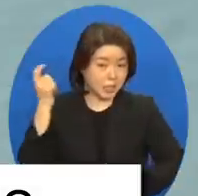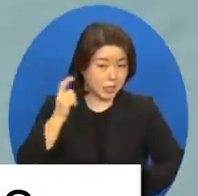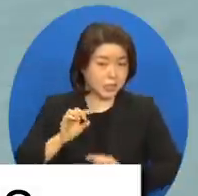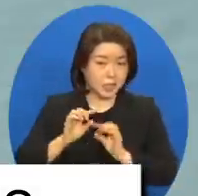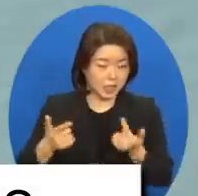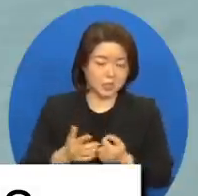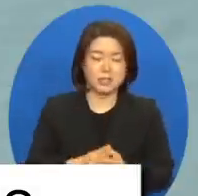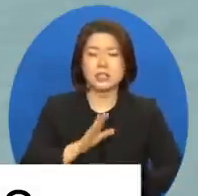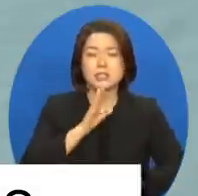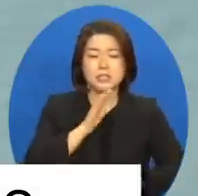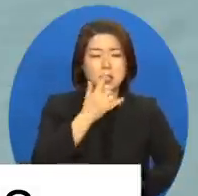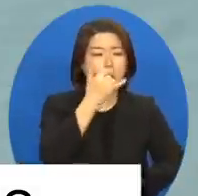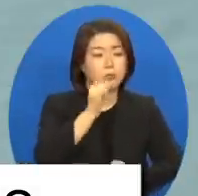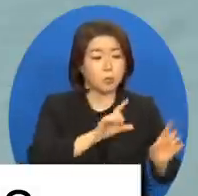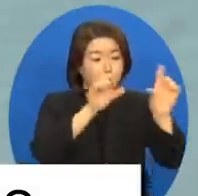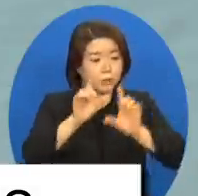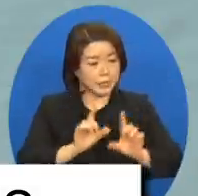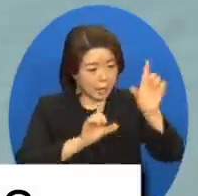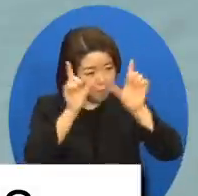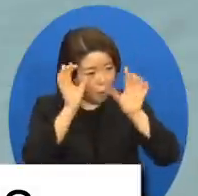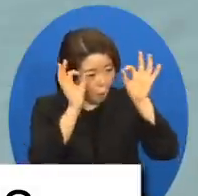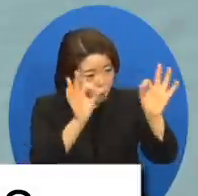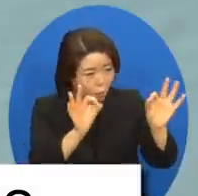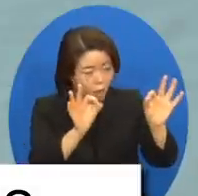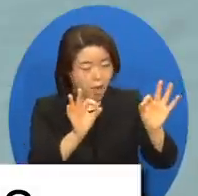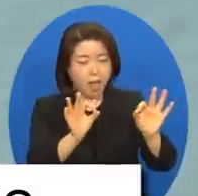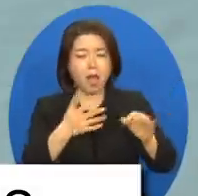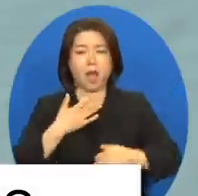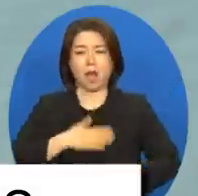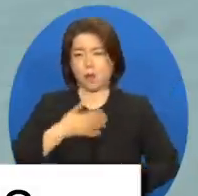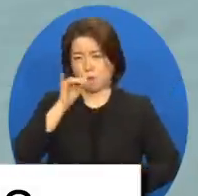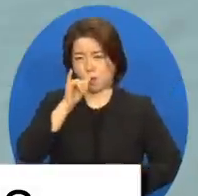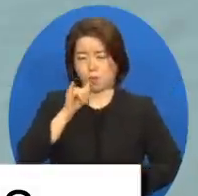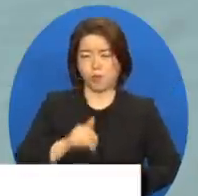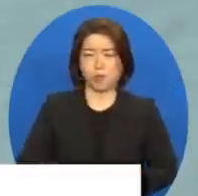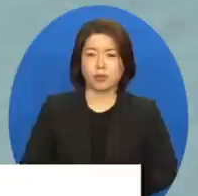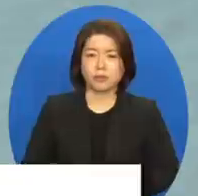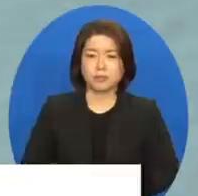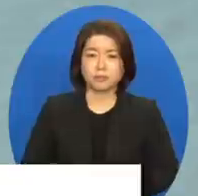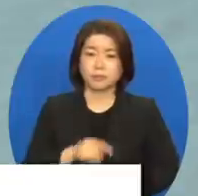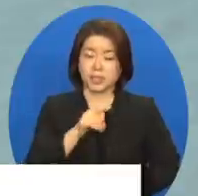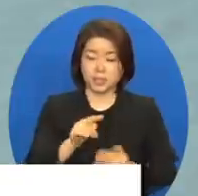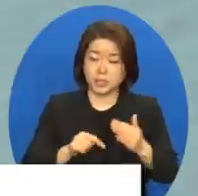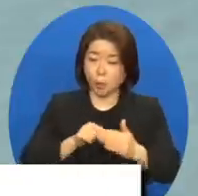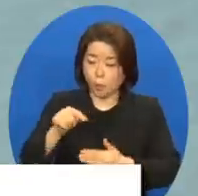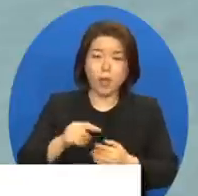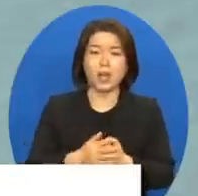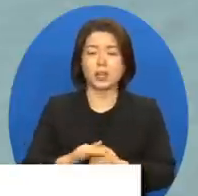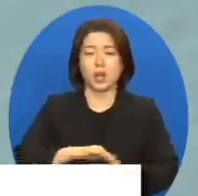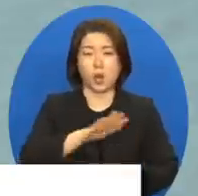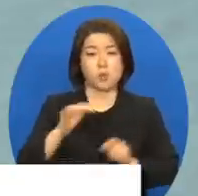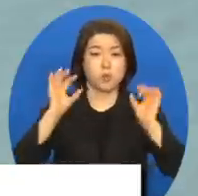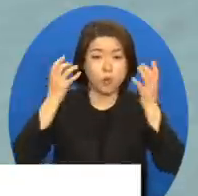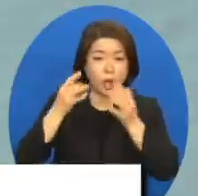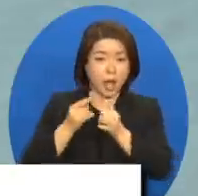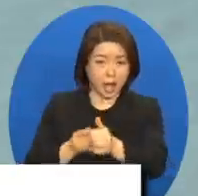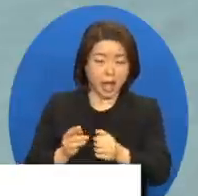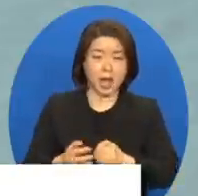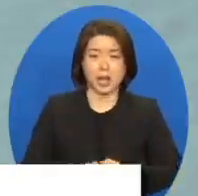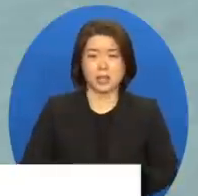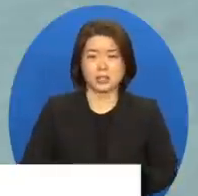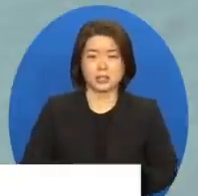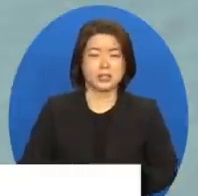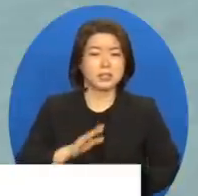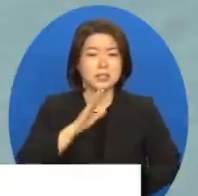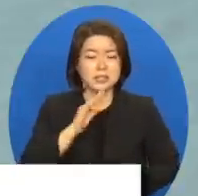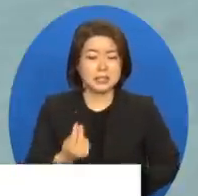아니고 실제로 부모의 삶을 통하여, 모습을 통해서 본다는 거예요. 그 외에는 우리 아이들에게